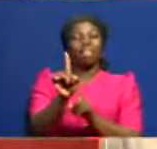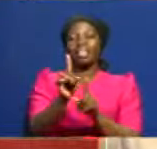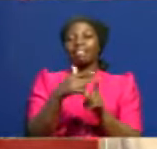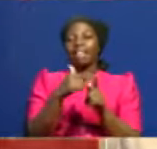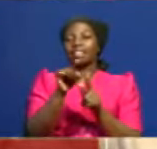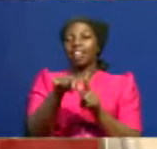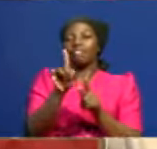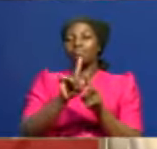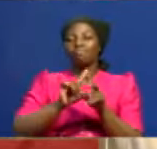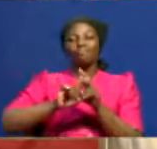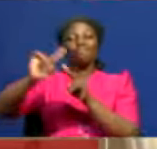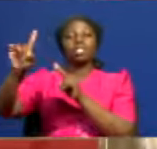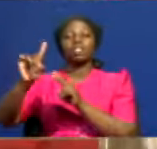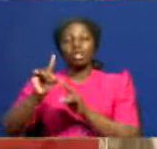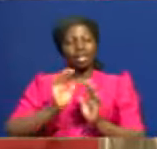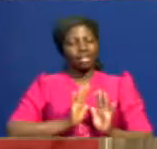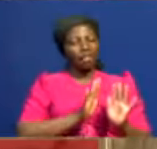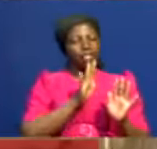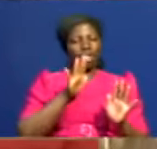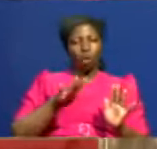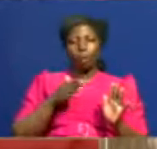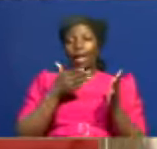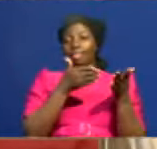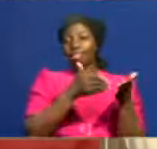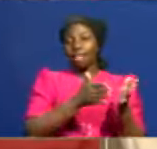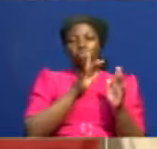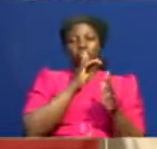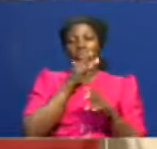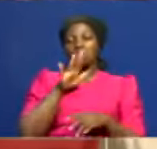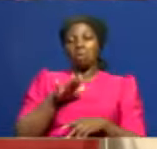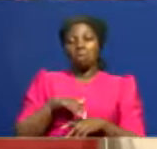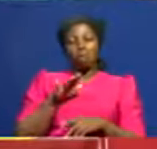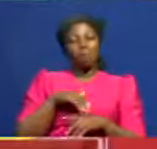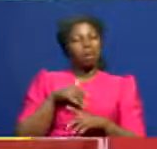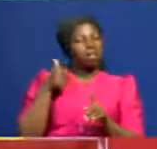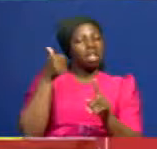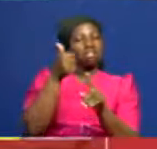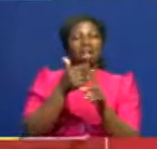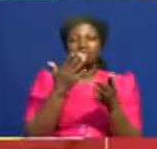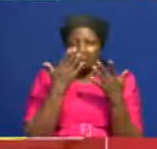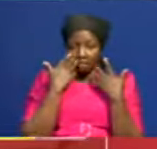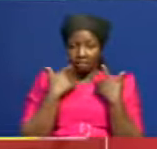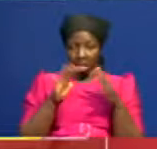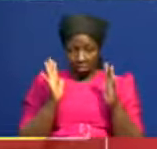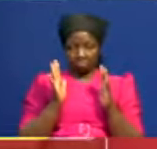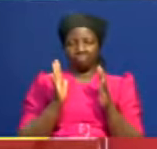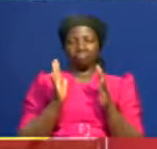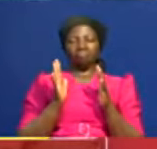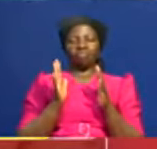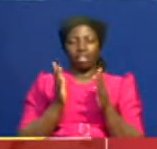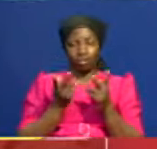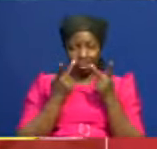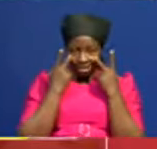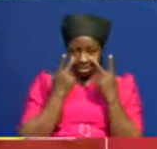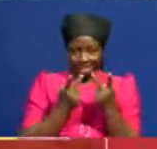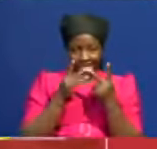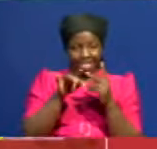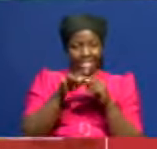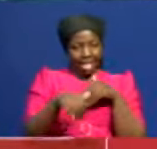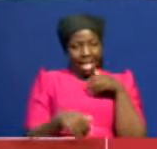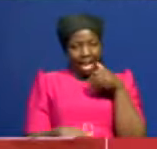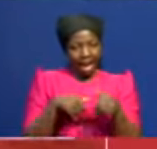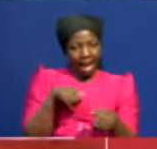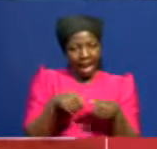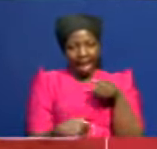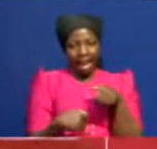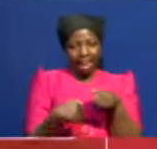uyo mama hapo. Saa uyo mama akachukuliwa tu na hiyo fisi. Inaonekana iko na nguvu kwa sababu hata